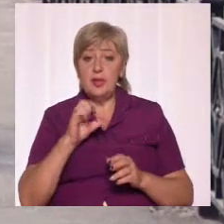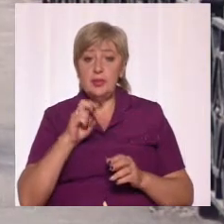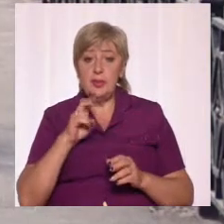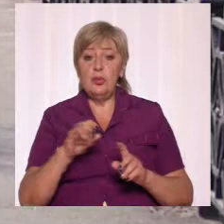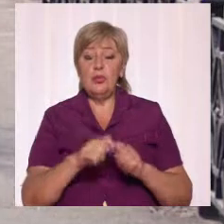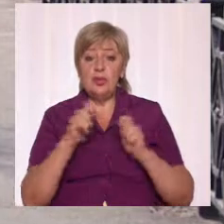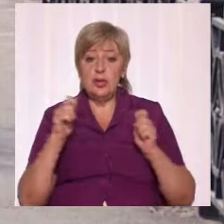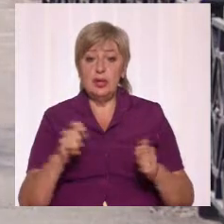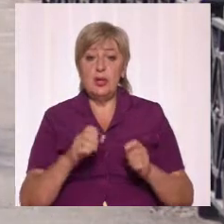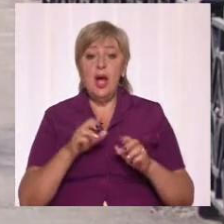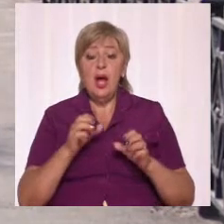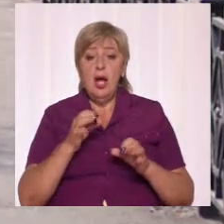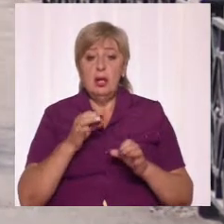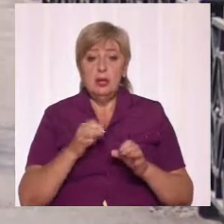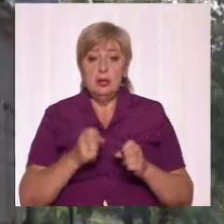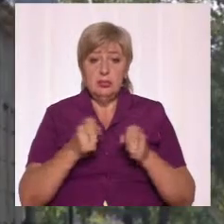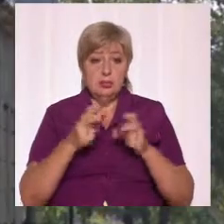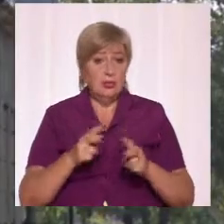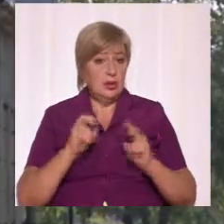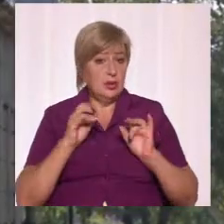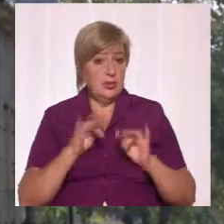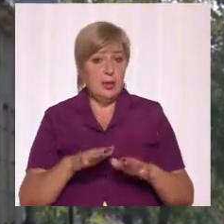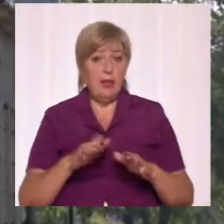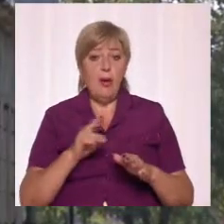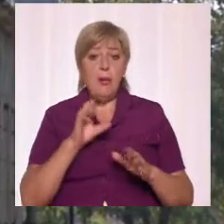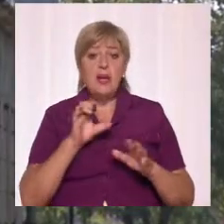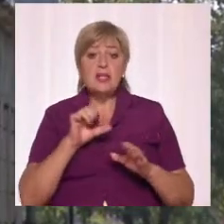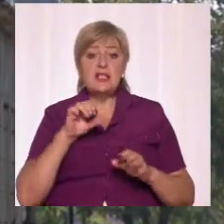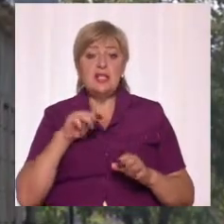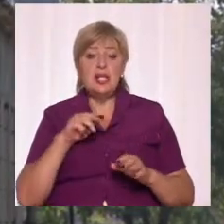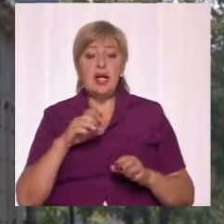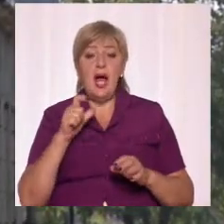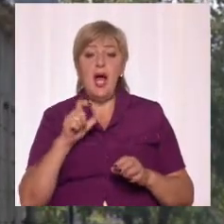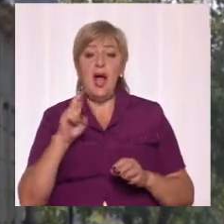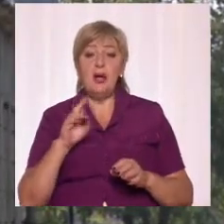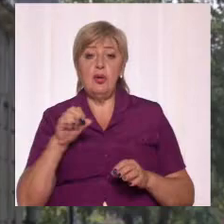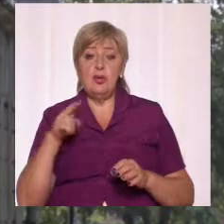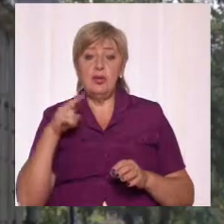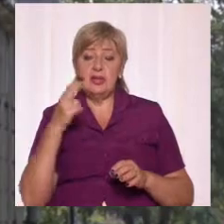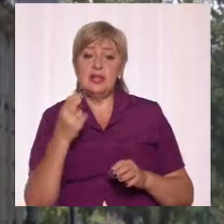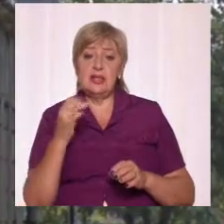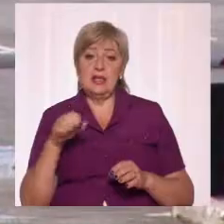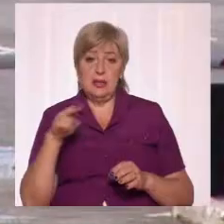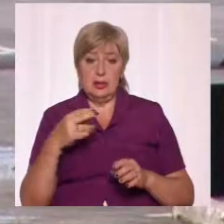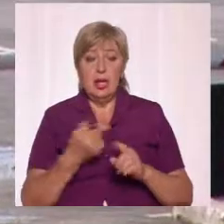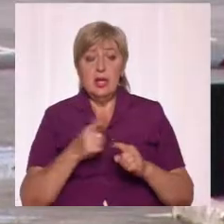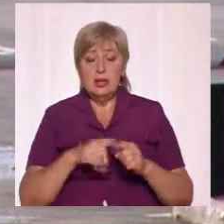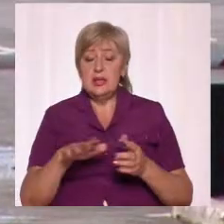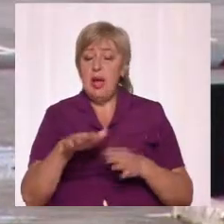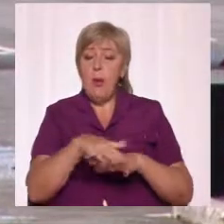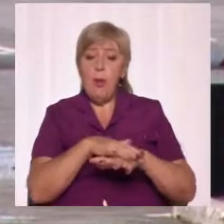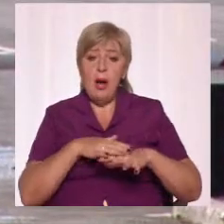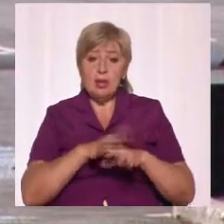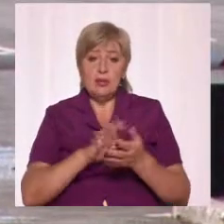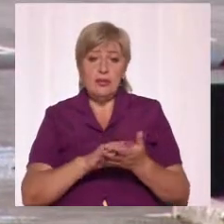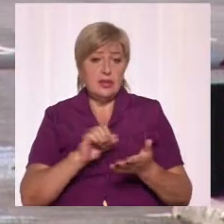справу проти «Арселормітал Кривий Ріг» за статтею «Екоцид». Згідно із Кримінальним кодексом України, екоцид – це масове знищення